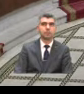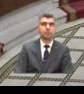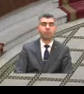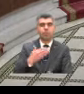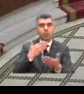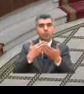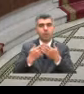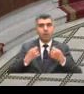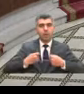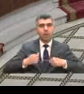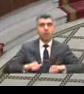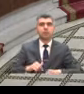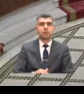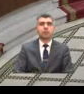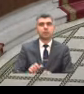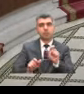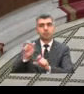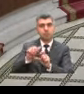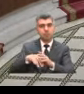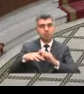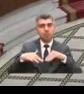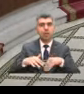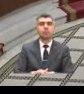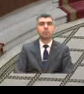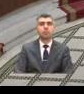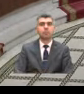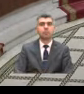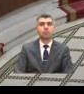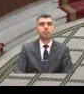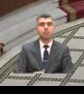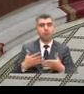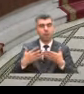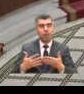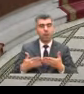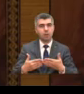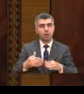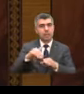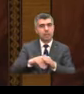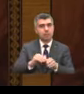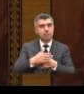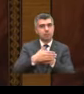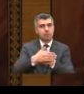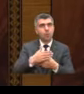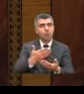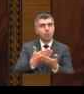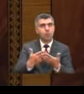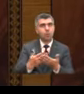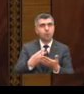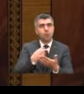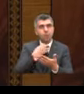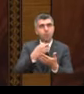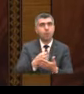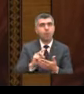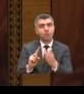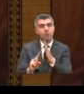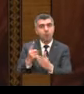شكرا السيد الرئيس، السيدة الوزيرة، السيدات والسادة النواب. يطيب لي باسم فريق التجمع الدستوري أن أتناول تعقيبي هذا. في